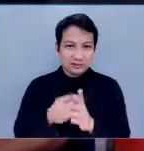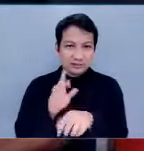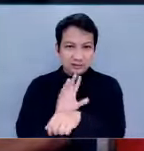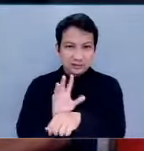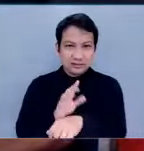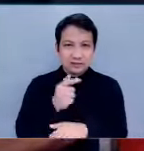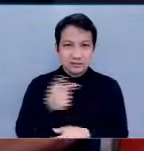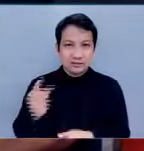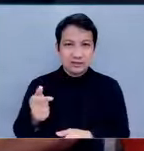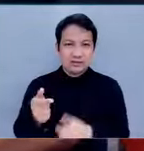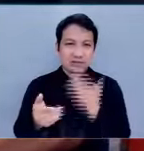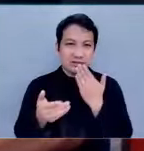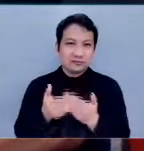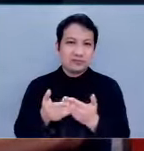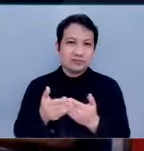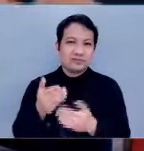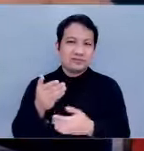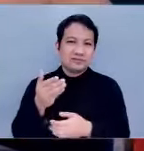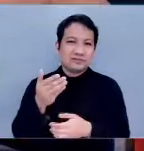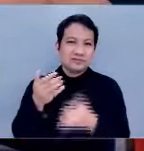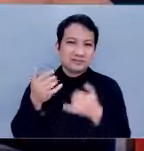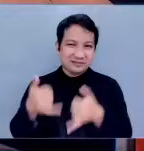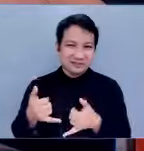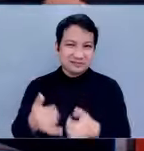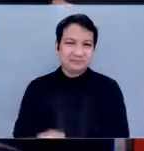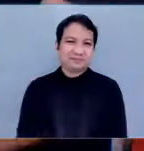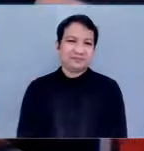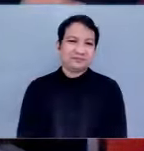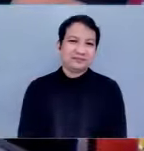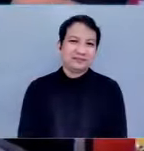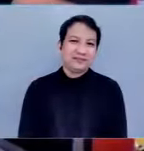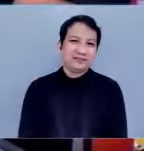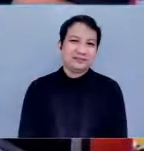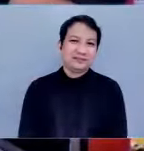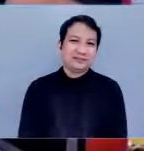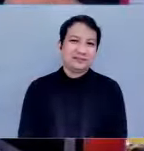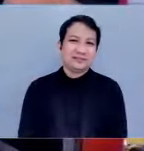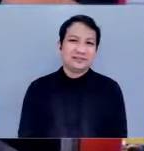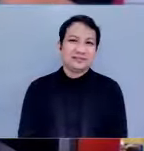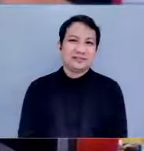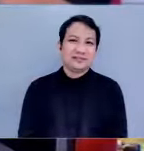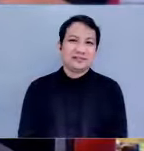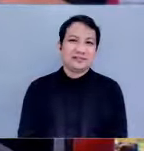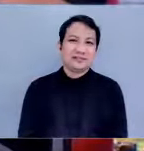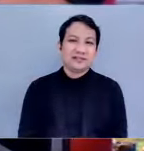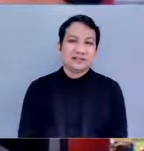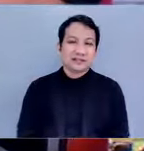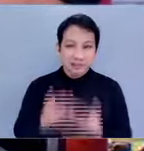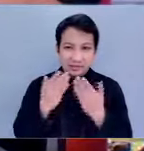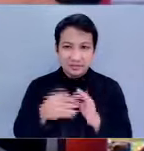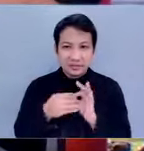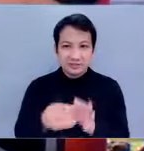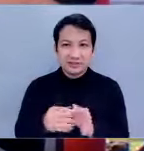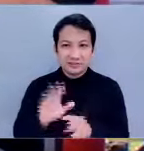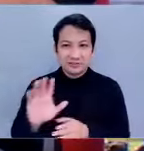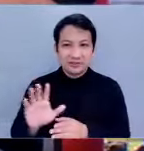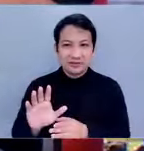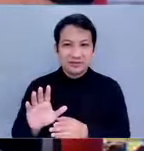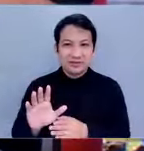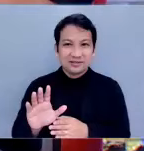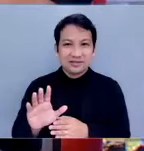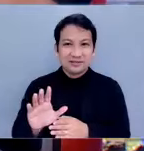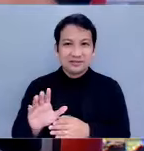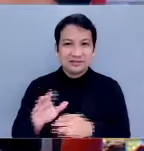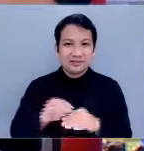Good Game the Movie. Nice! So Anthony? That's it. Maraming salamat. At salamat sa lahat ng nagba-block screen. Ang daming